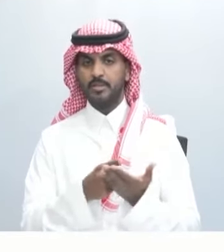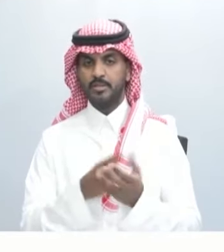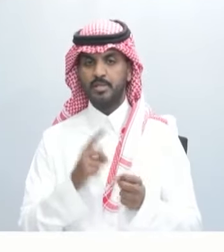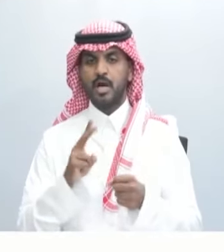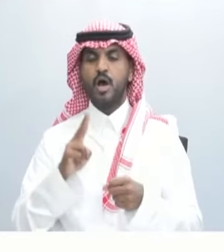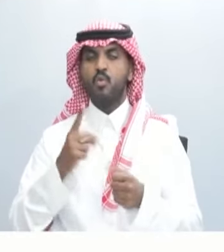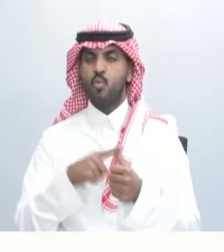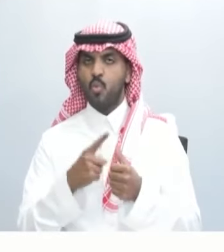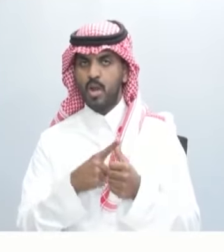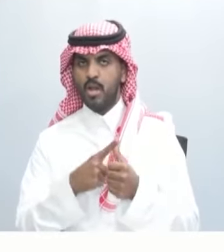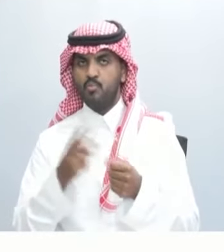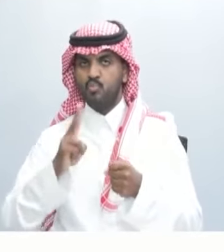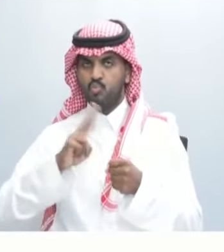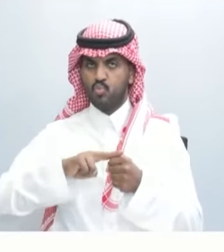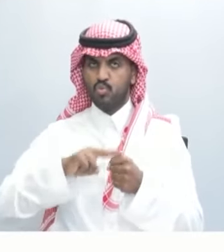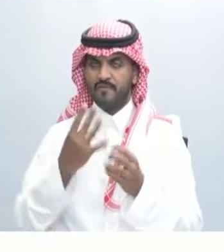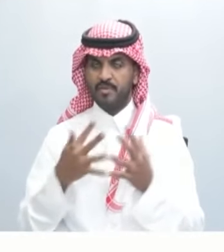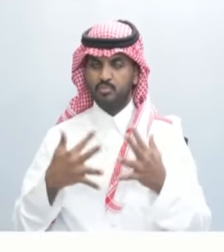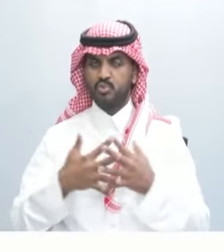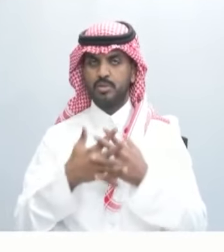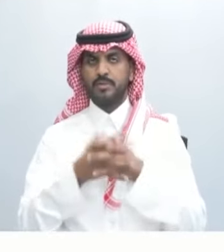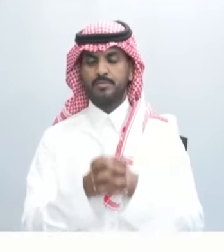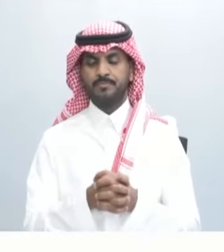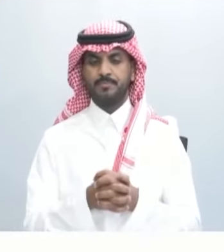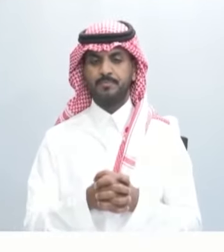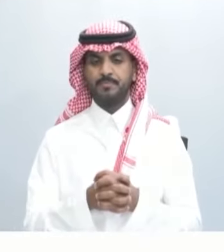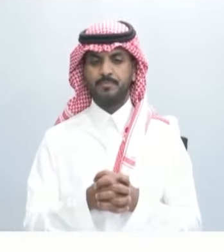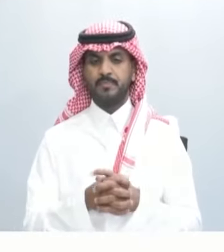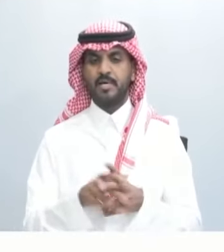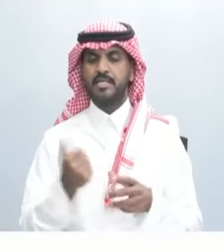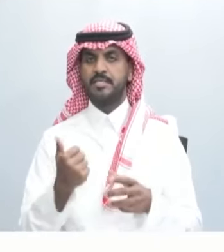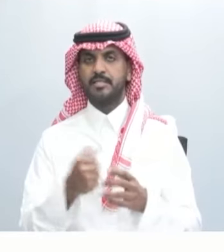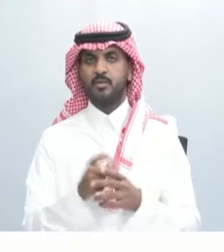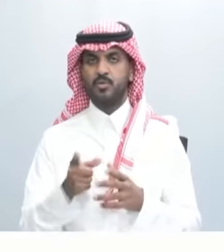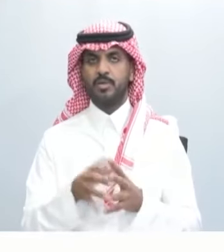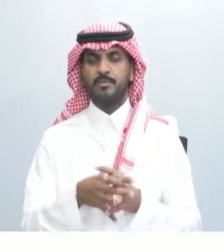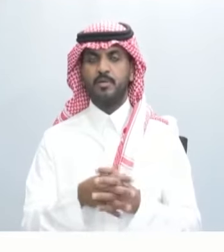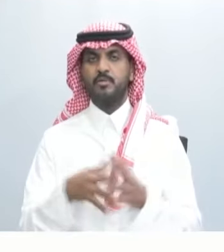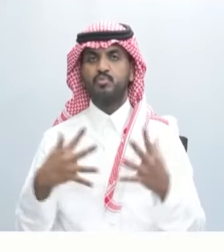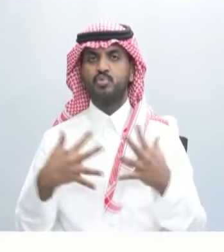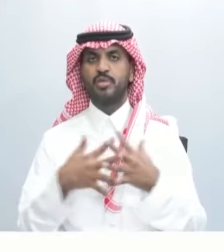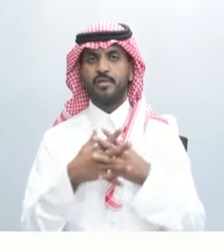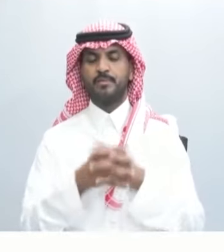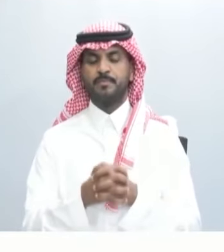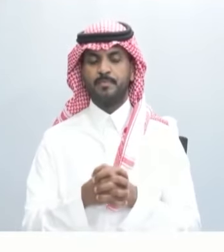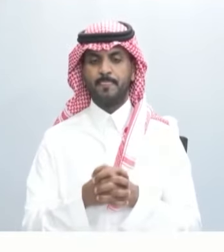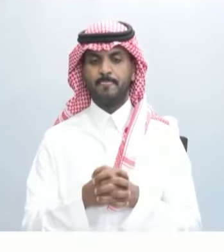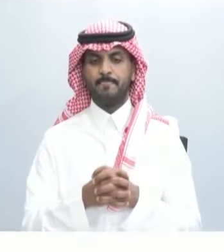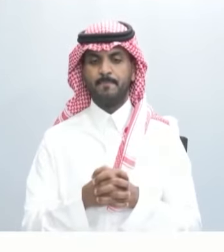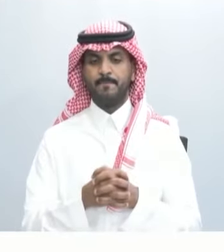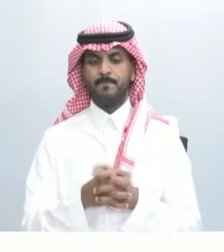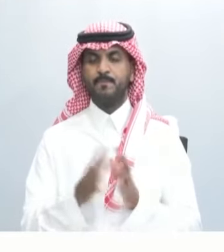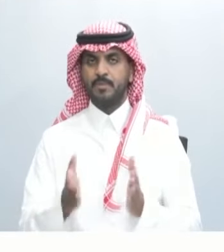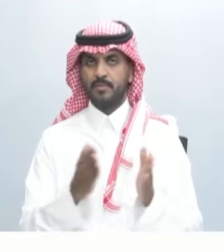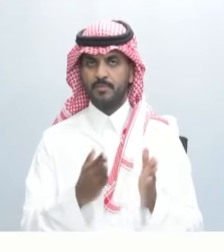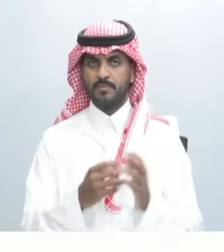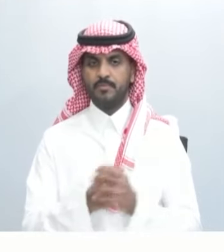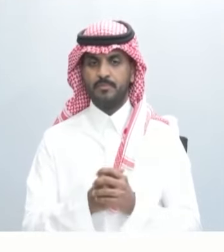مضاعفين مشتركين ما هي ابنائي بناتي السته هنا مشتركه ابنائي وبناتي وكذلك